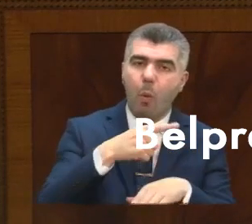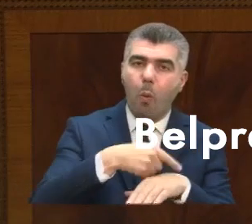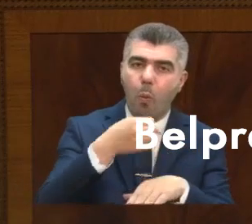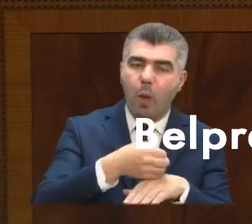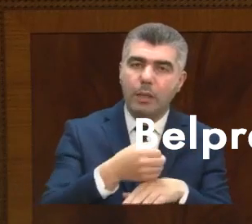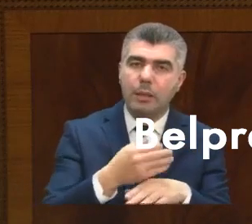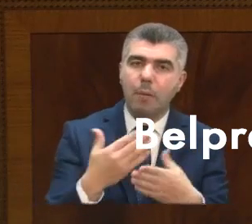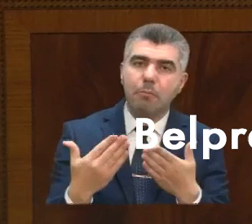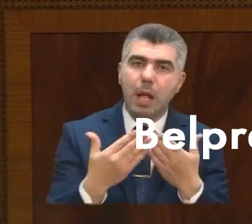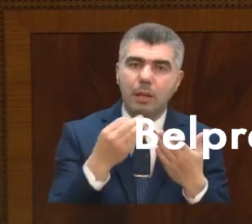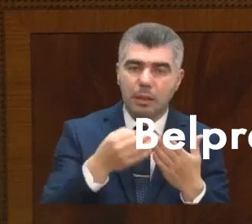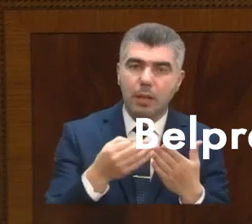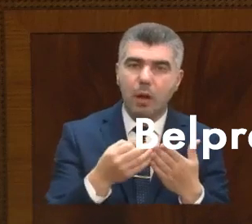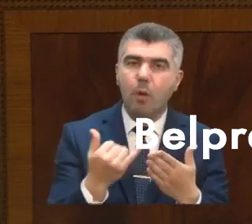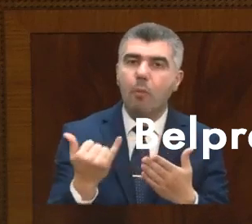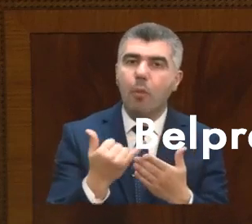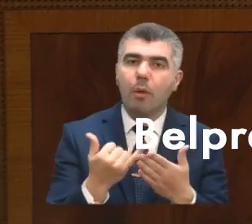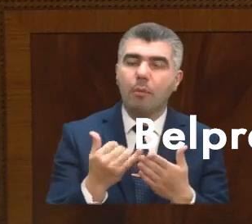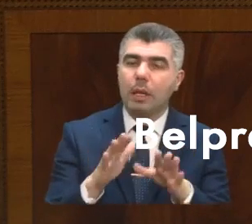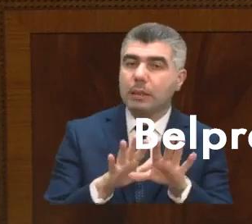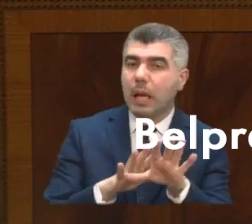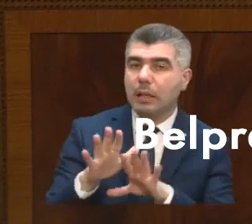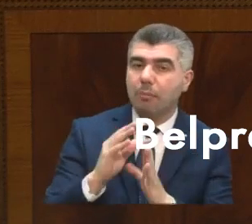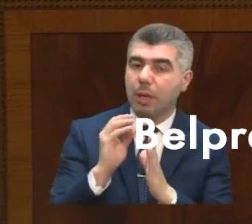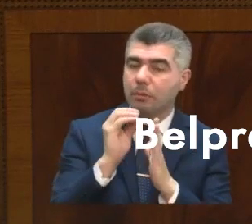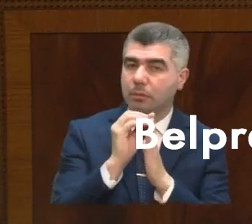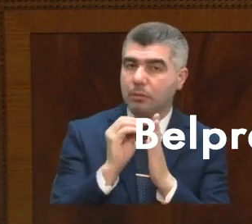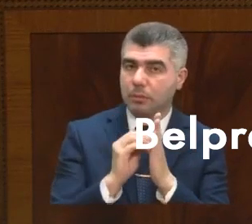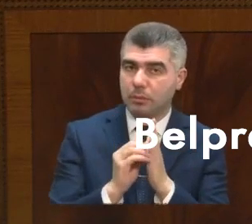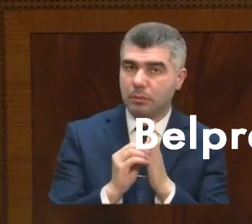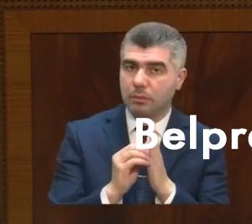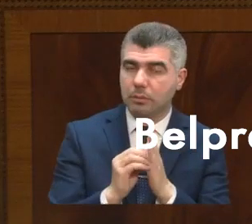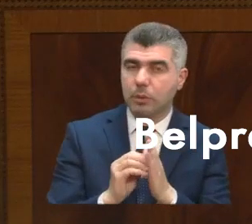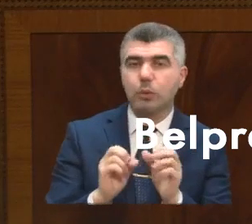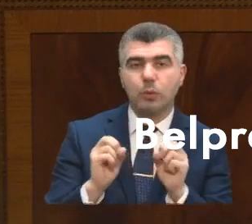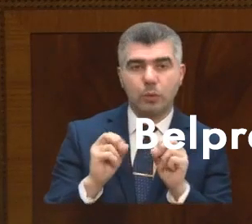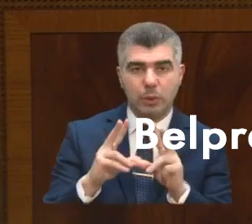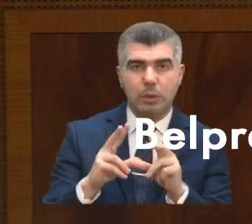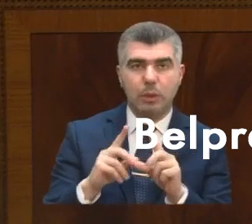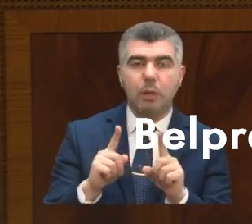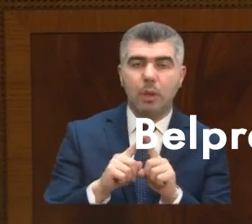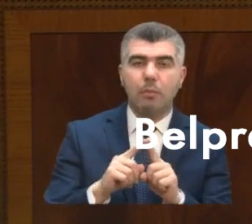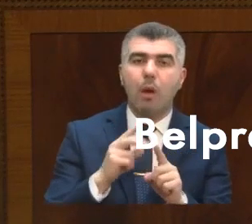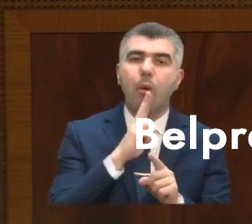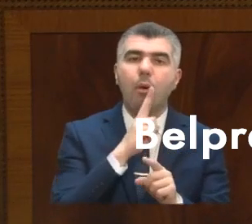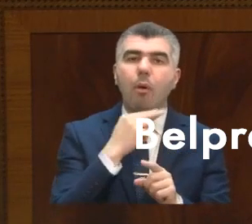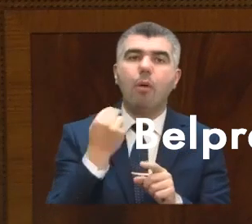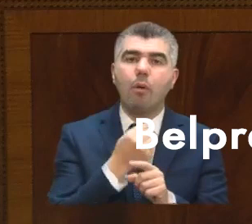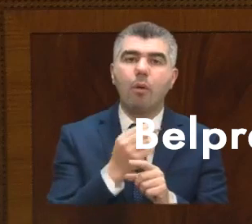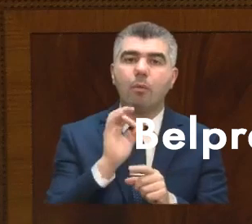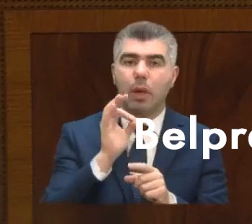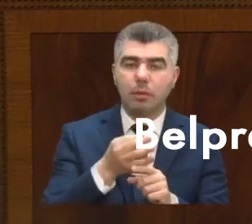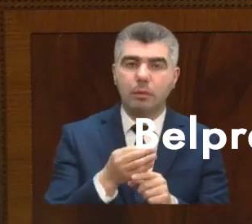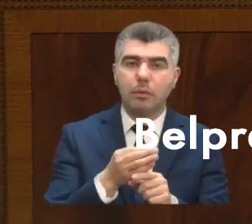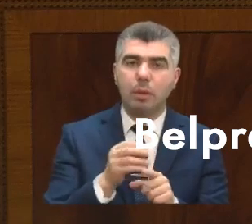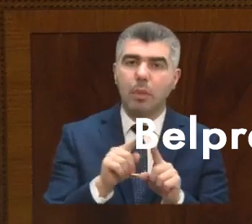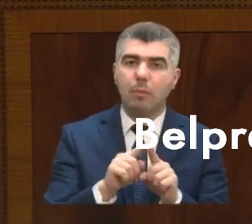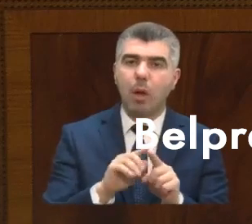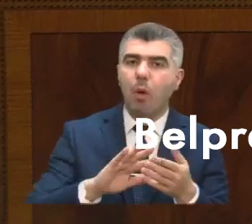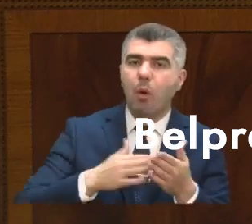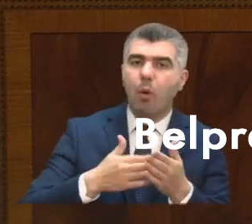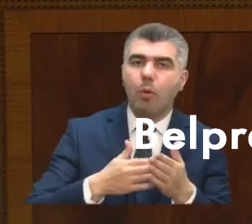المدرسي لما يفرضه من تدابير. لذا نتمن عاليا جرأة الحكومة من أجل تجاوز